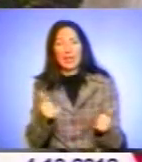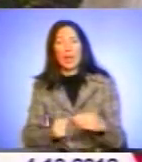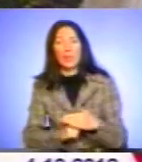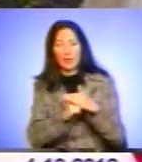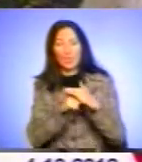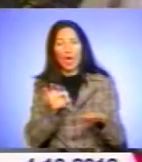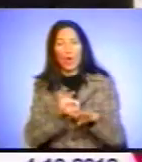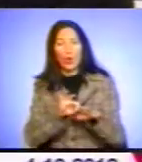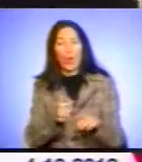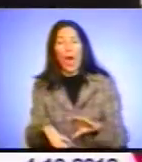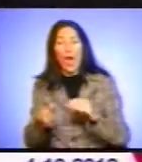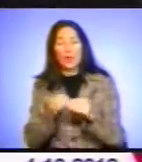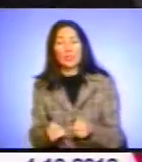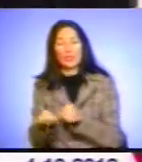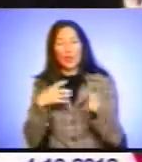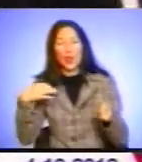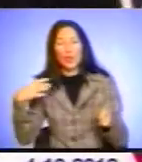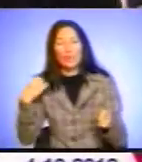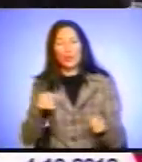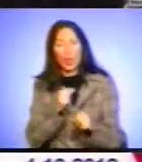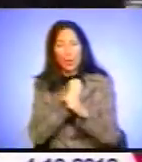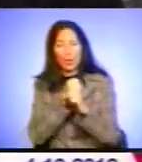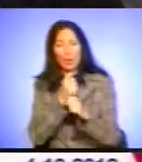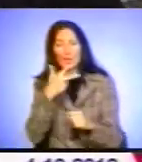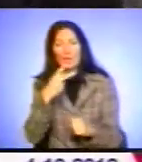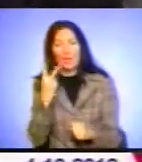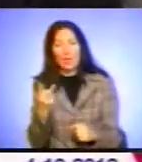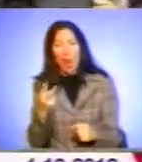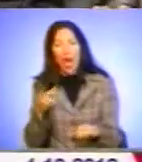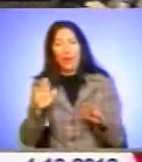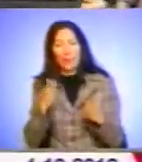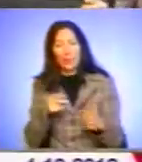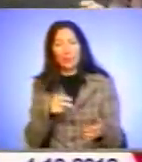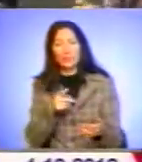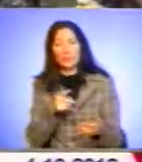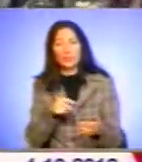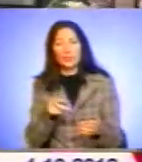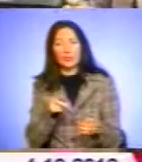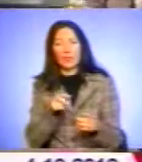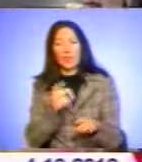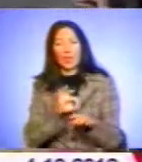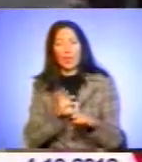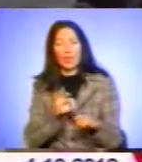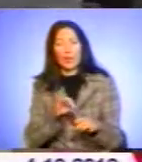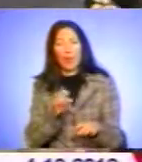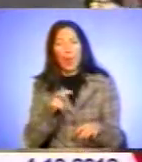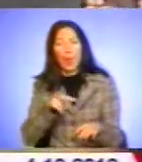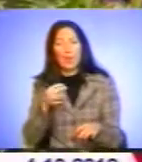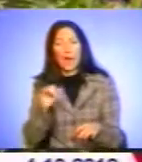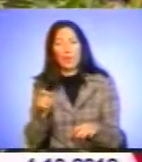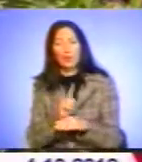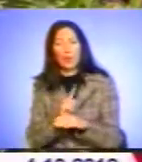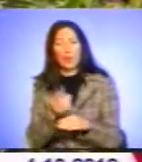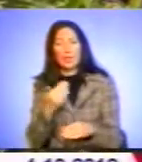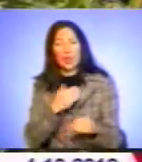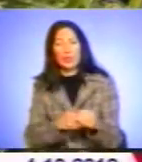аналізи везуть у Львівську лабораторію. Із 32 випадків підозри захворювання на хворобу Лайма у Тернополі за останні